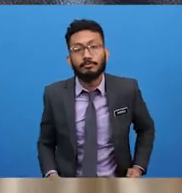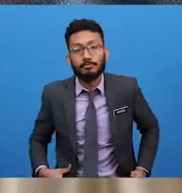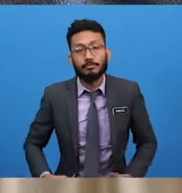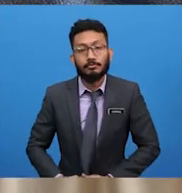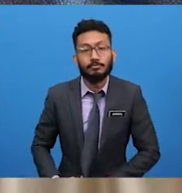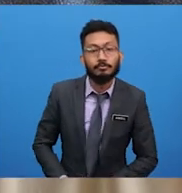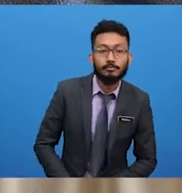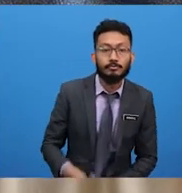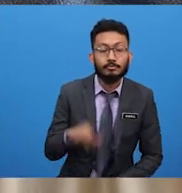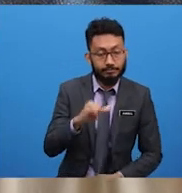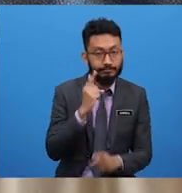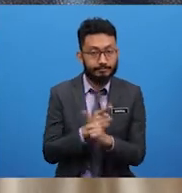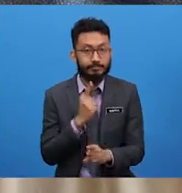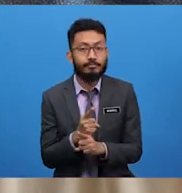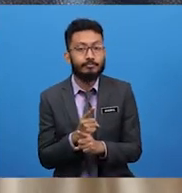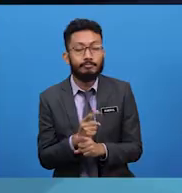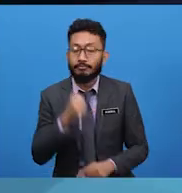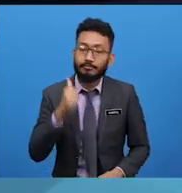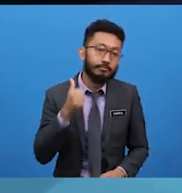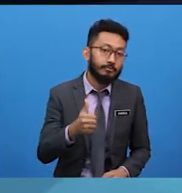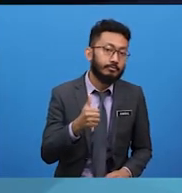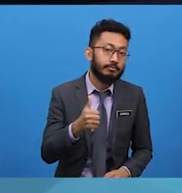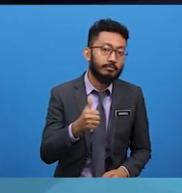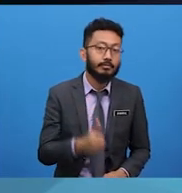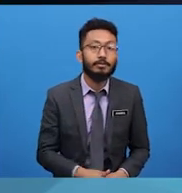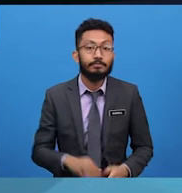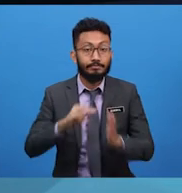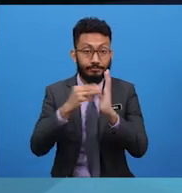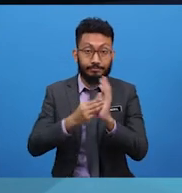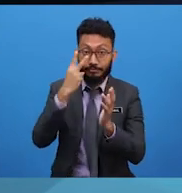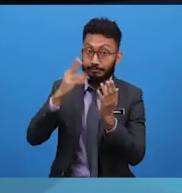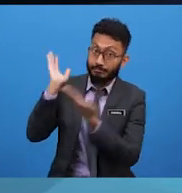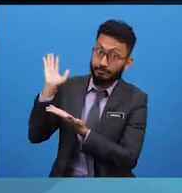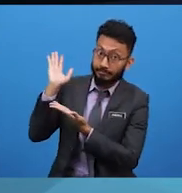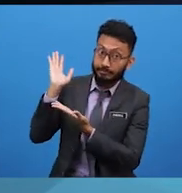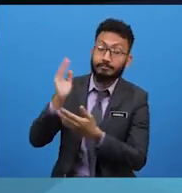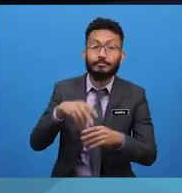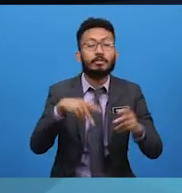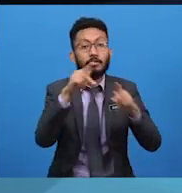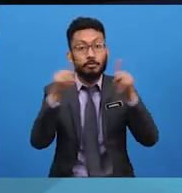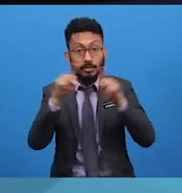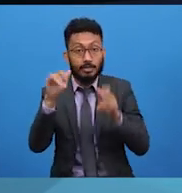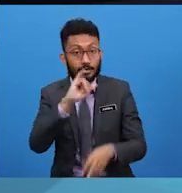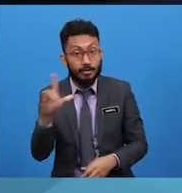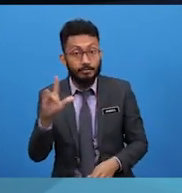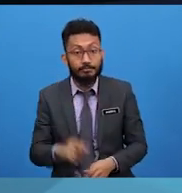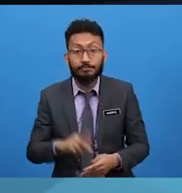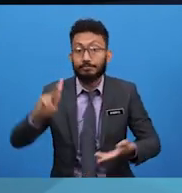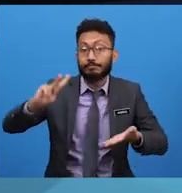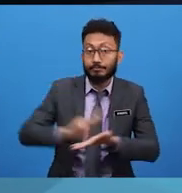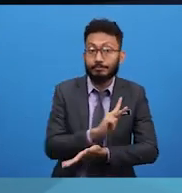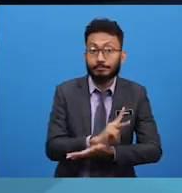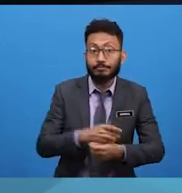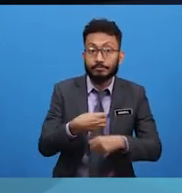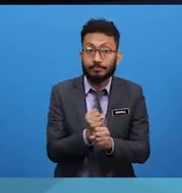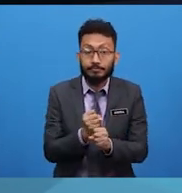Ya betul, bagus murid-murid. Maksud pola adalah kepingan bentuk pakaian